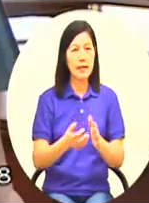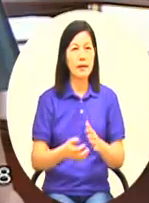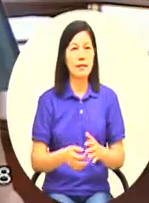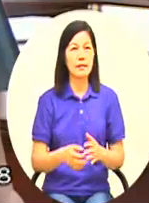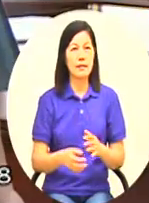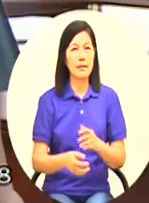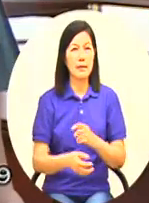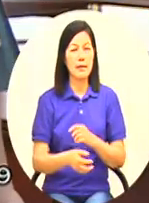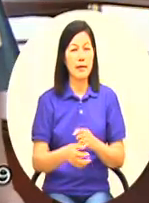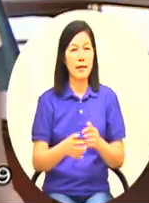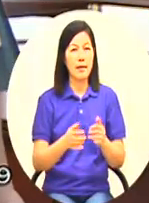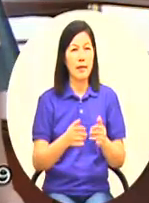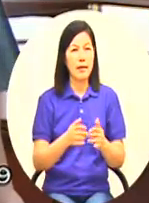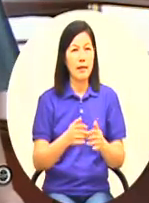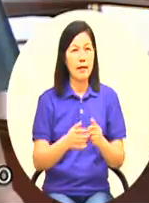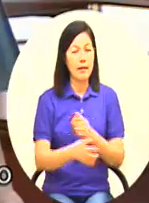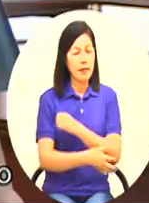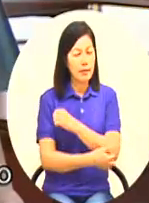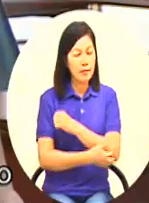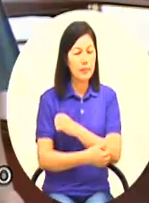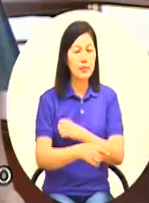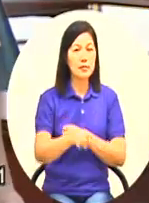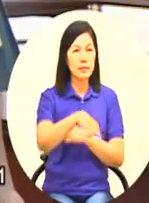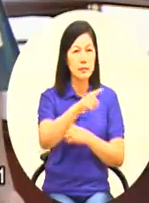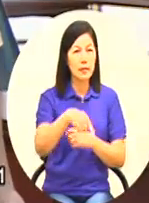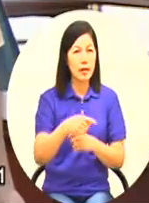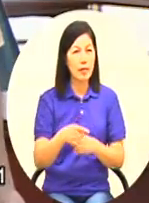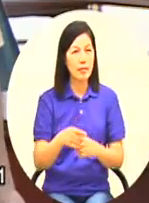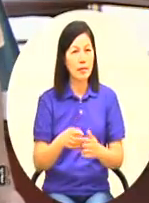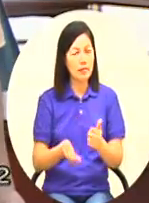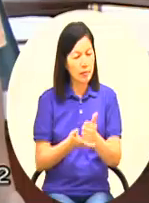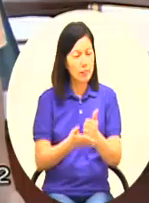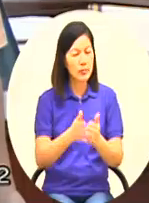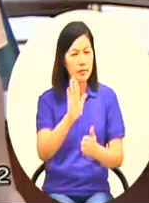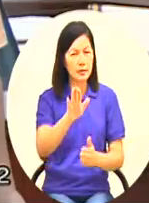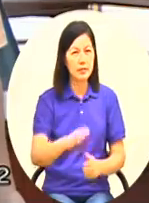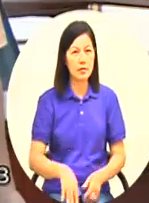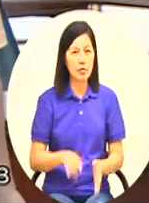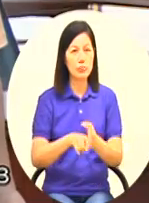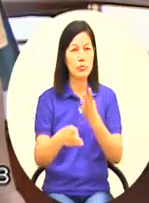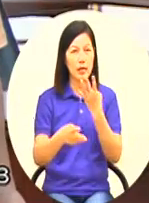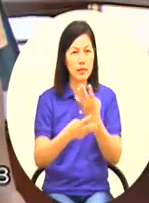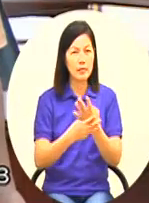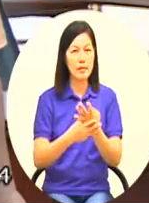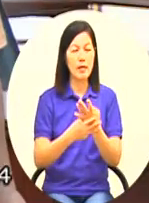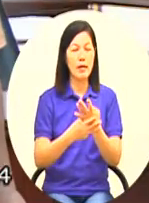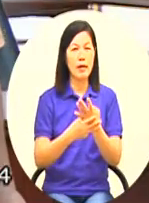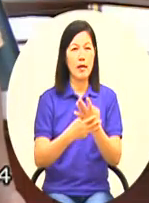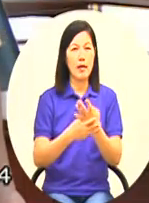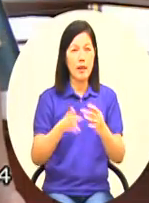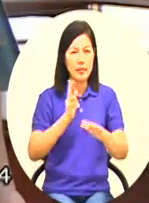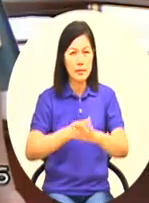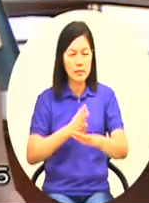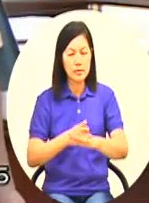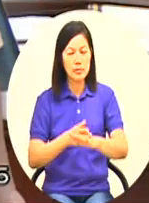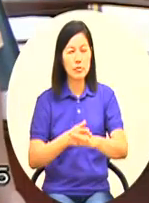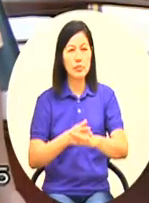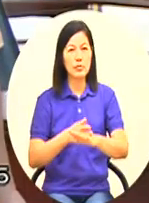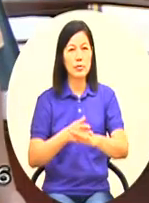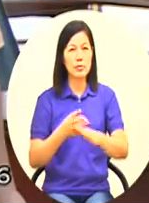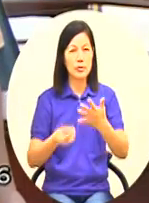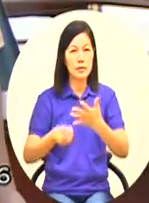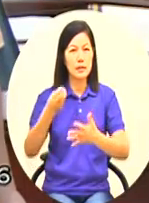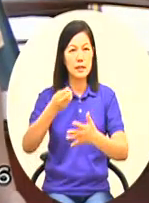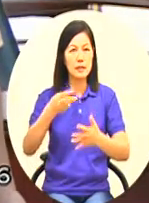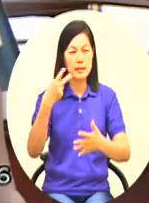擎咧出价袂歹，你学咯。哦，所以咧，这就是讲用因的专业咧，对不对？哦，啊，用因的技术咧，会当去啦，来